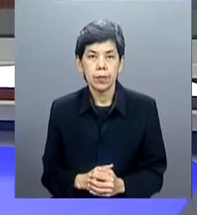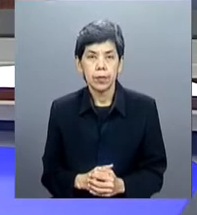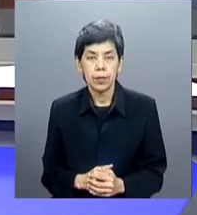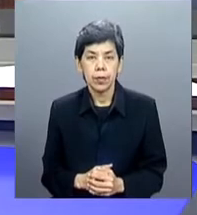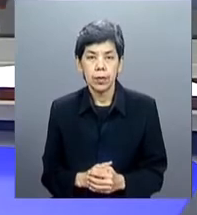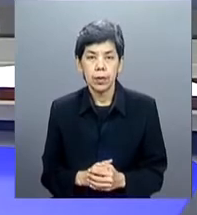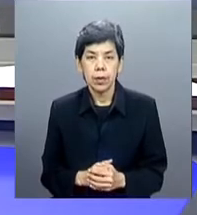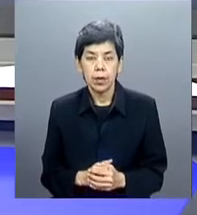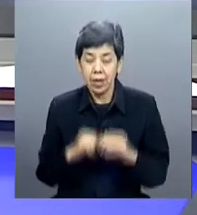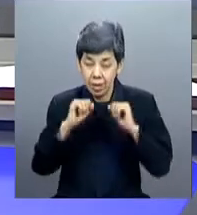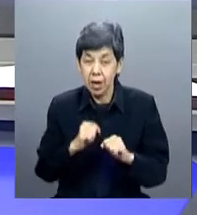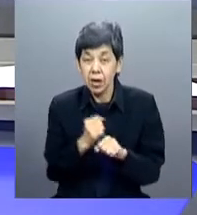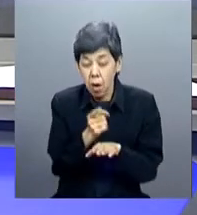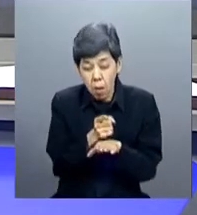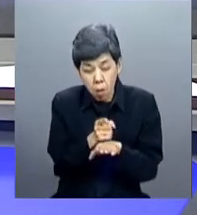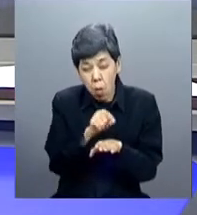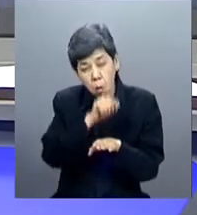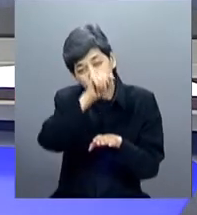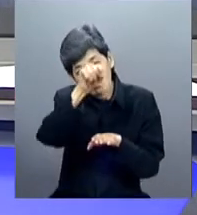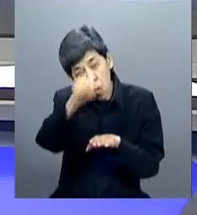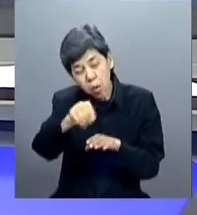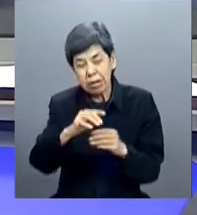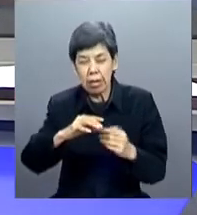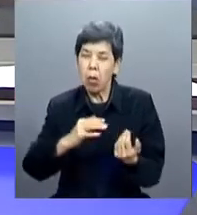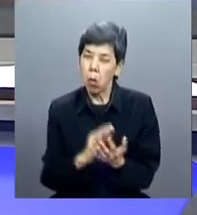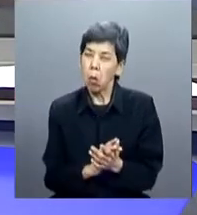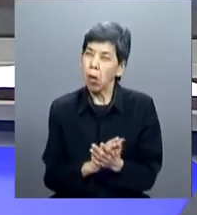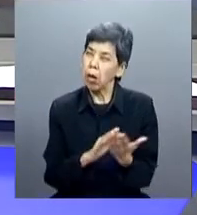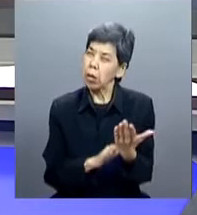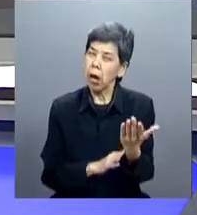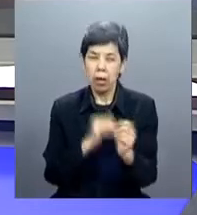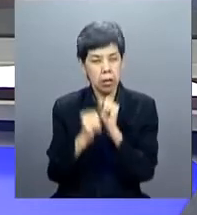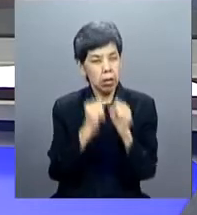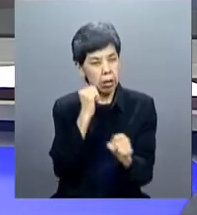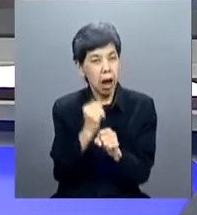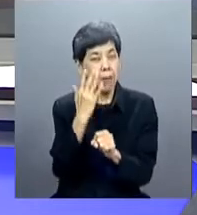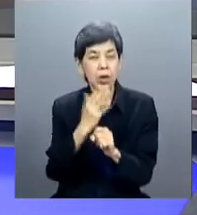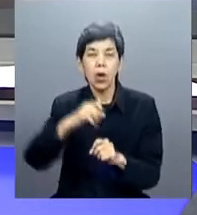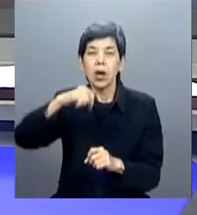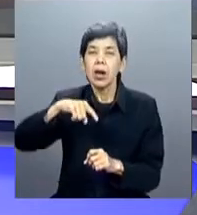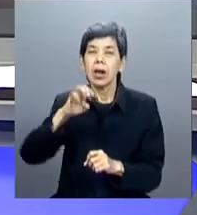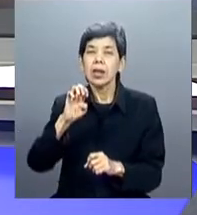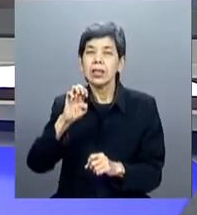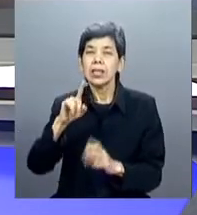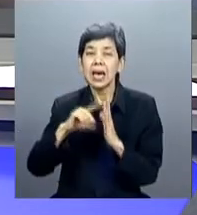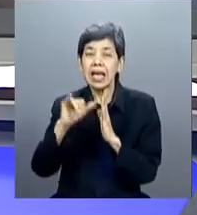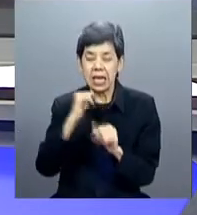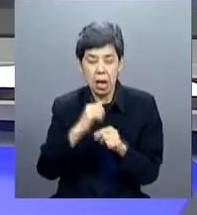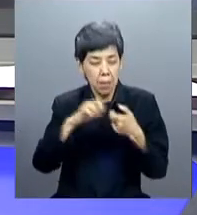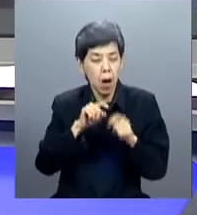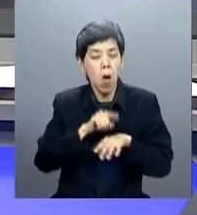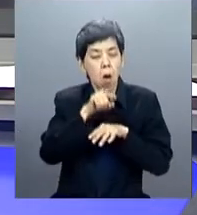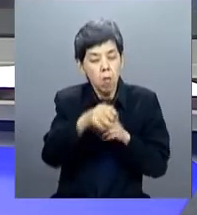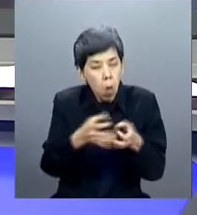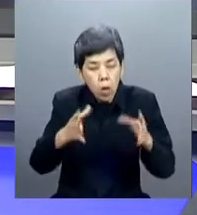บังคับใช้ข้อตกลงหยุดยิงในสงครามกลางเมืองที่กินเวลายาวมาประมาณ5ปีนะครับของซีเรียพบว่าสถานภูมิใหญ่ๆตกอยู่